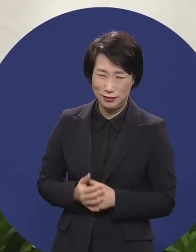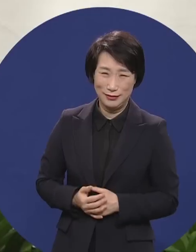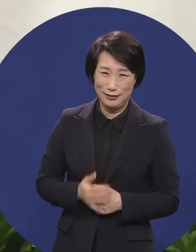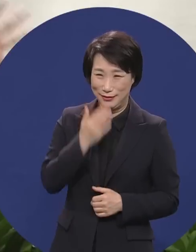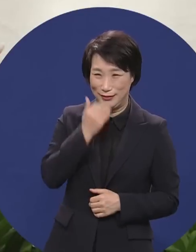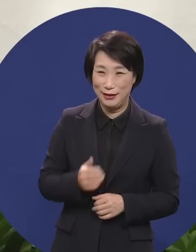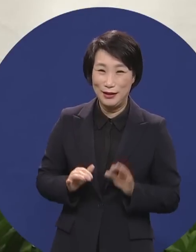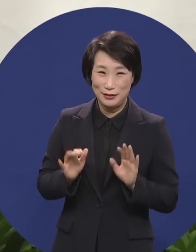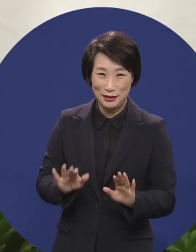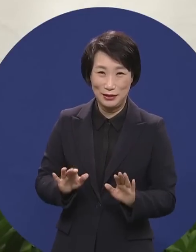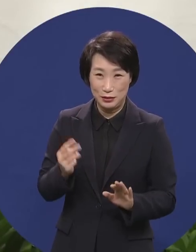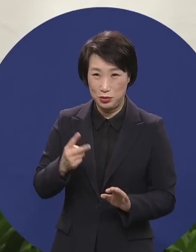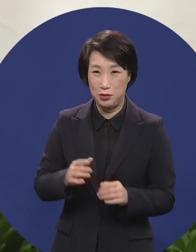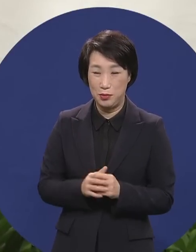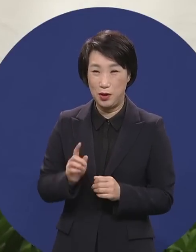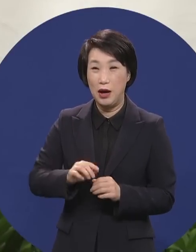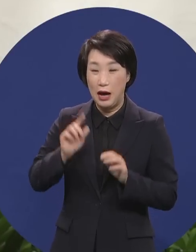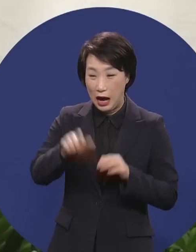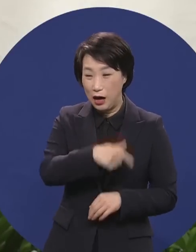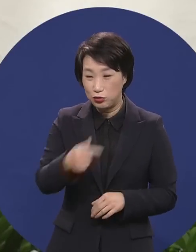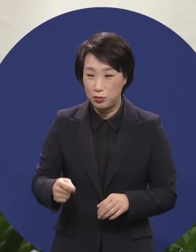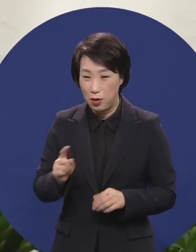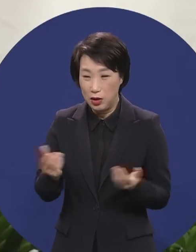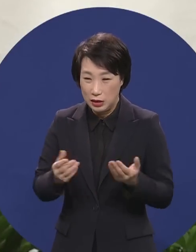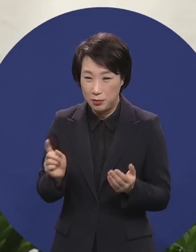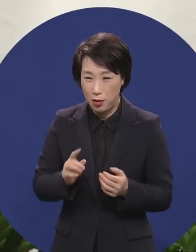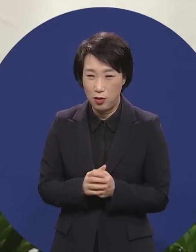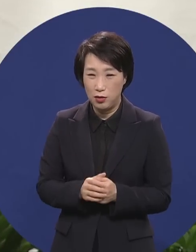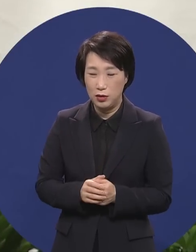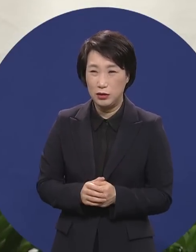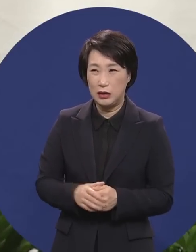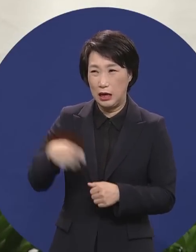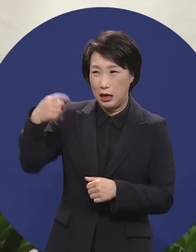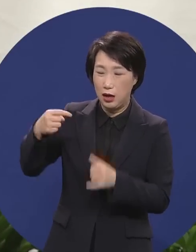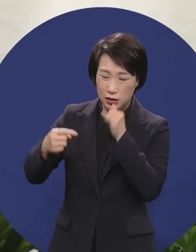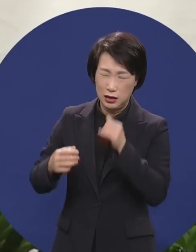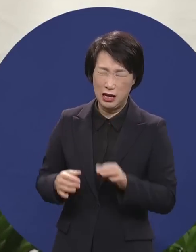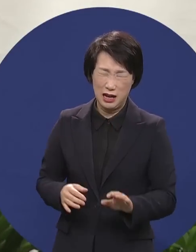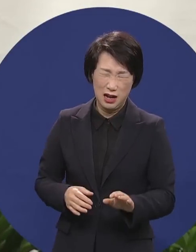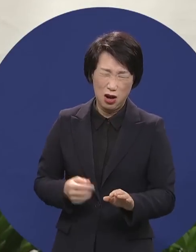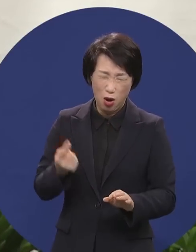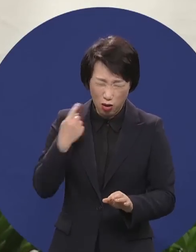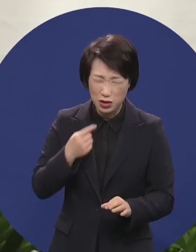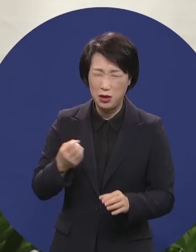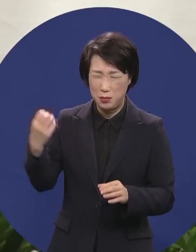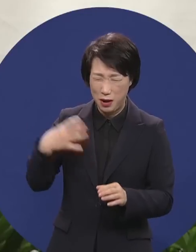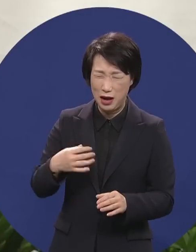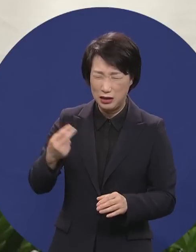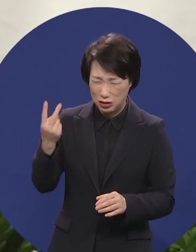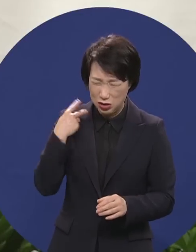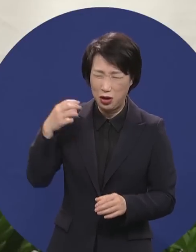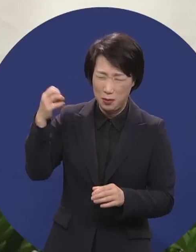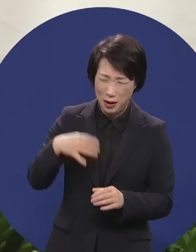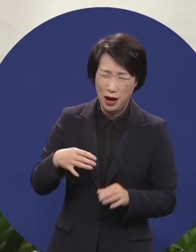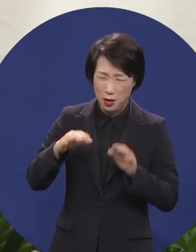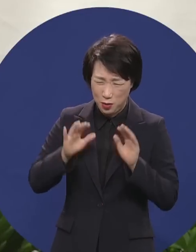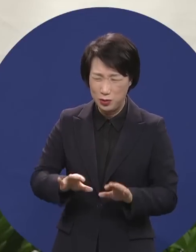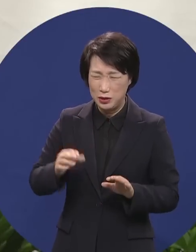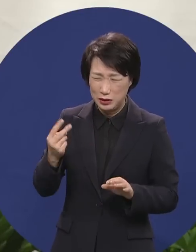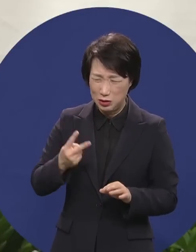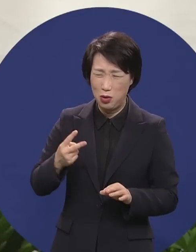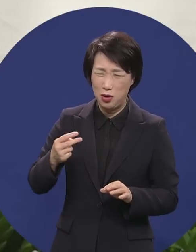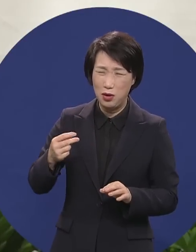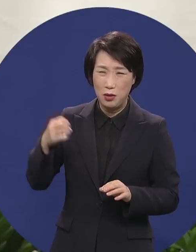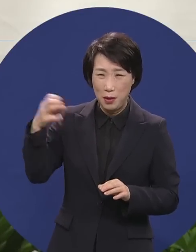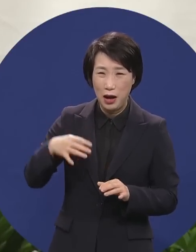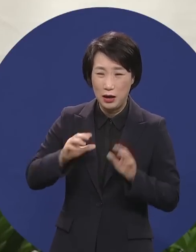또 이렇게 또 그러시네. 또 그러시네. 어제 오시고 그저께 오시고 또 오시고 또